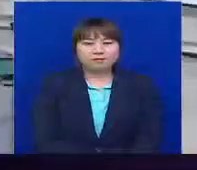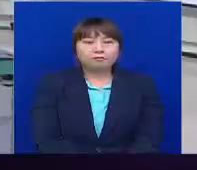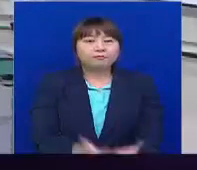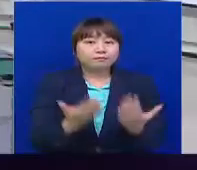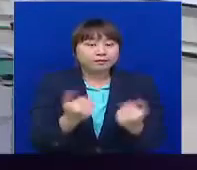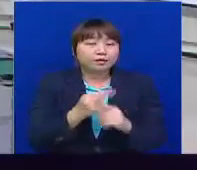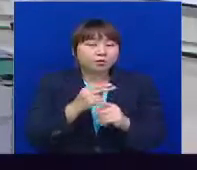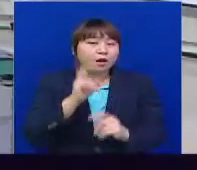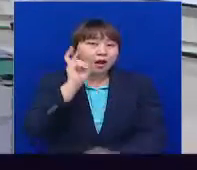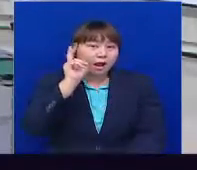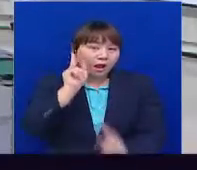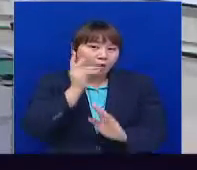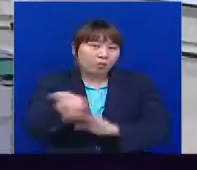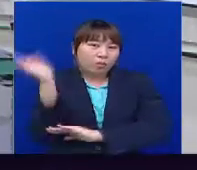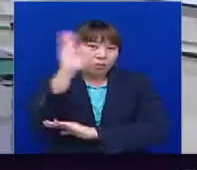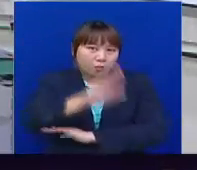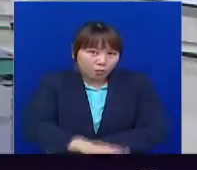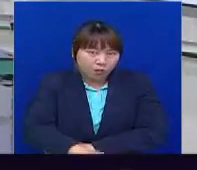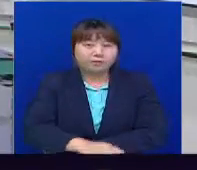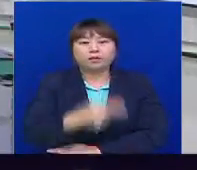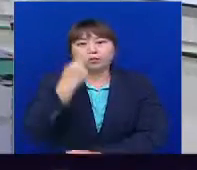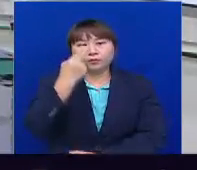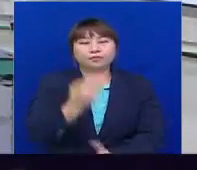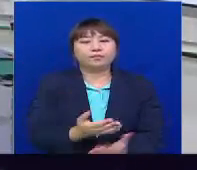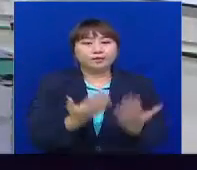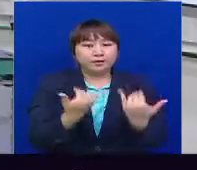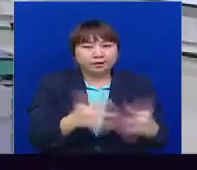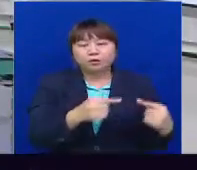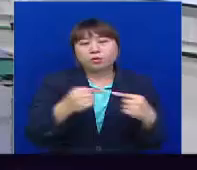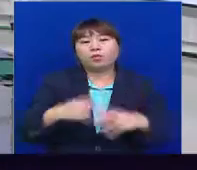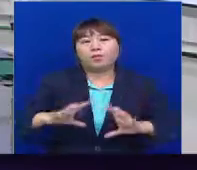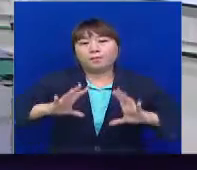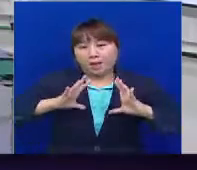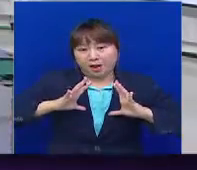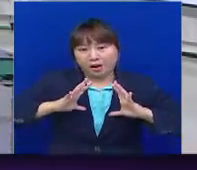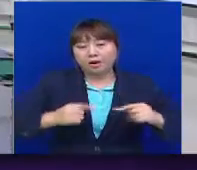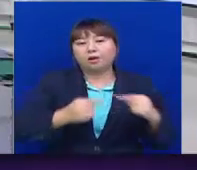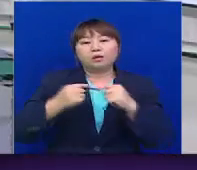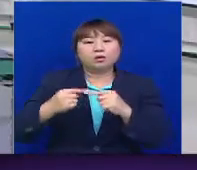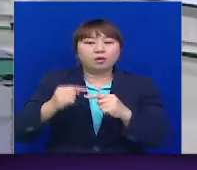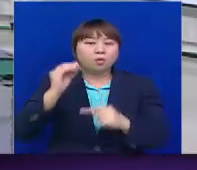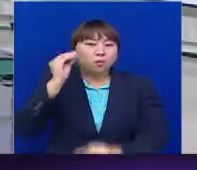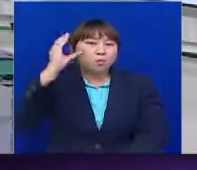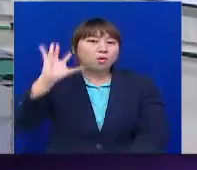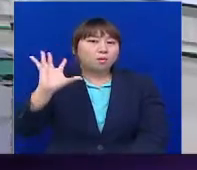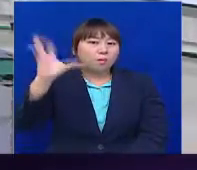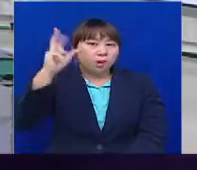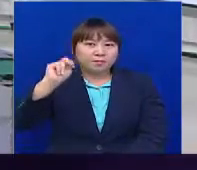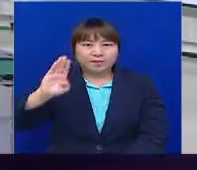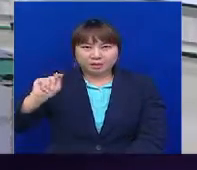ช่วงนี้ไปติดตามประเด็นข่าวที่เกิดขึ้นรอบวันในช่วงของชีพจรข่าวนะครับจากนั้นเราจะพักกันสักครู่ช่วงหน้าติดตามรู้รอบโลกกับ